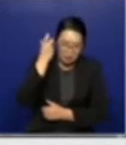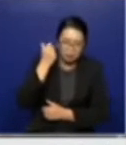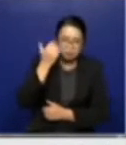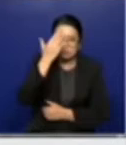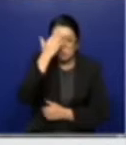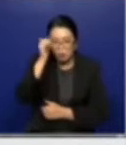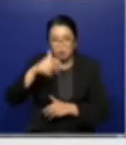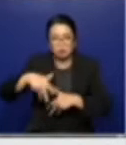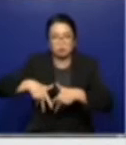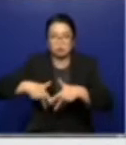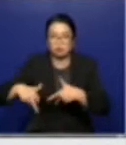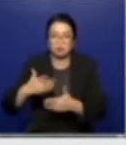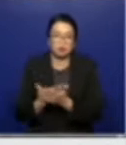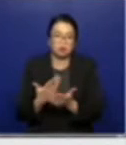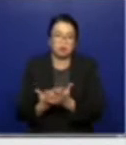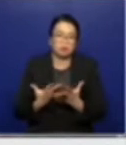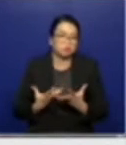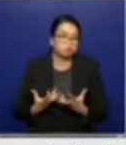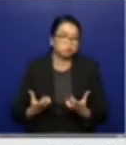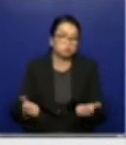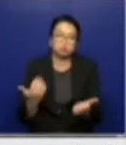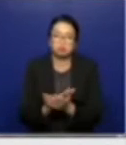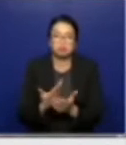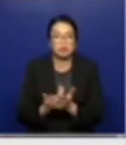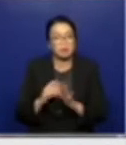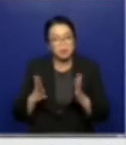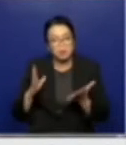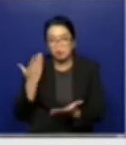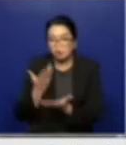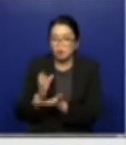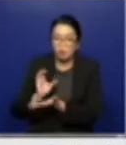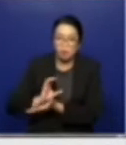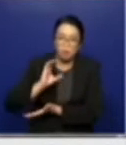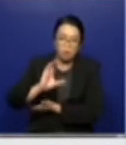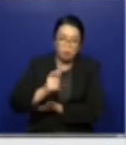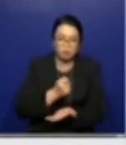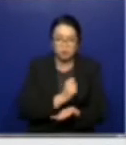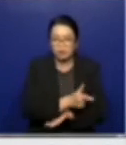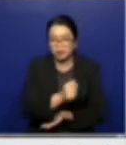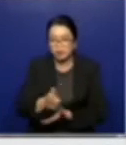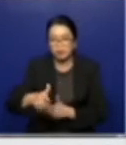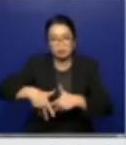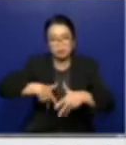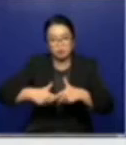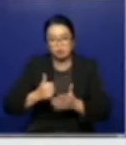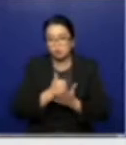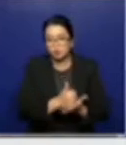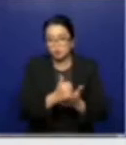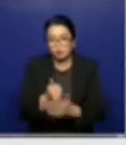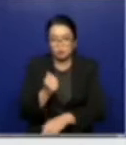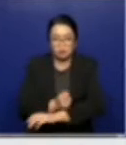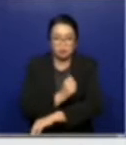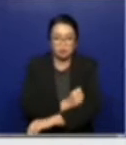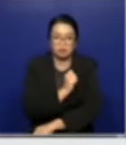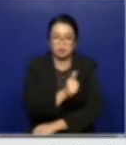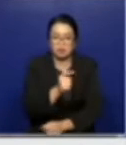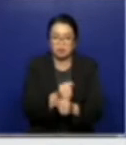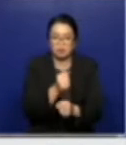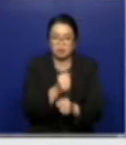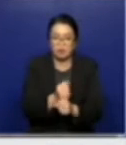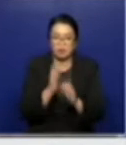ถิ่นกำลังถังแตกไม่มีงบประมาณใช้จ่ายโดยเฉพาะค่าตอบแทนของพนักงานเก็บ